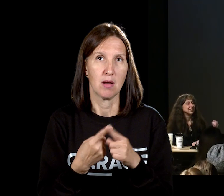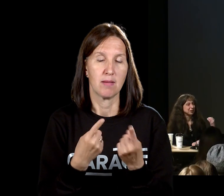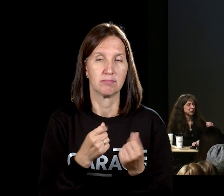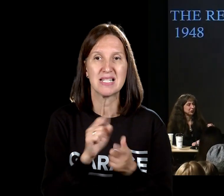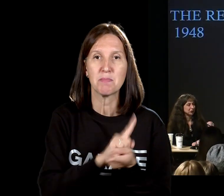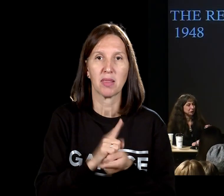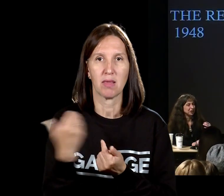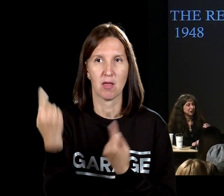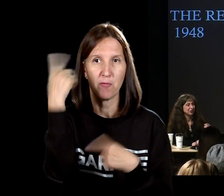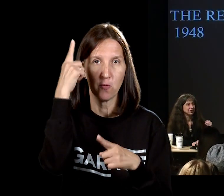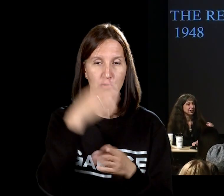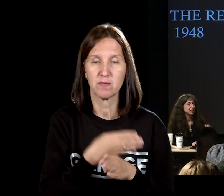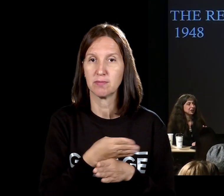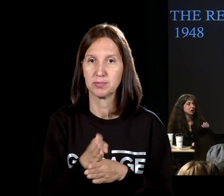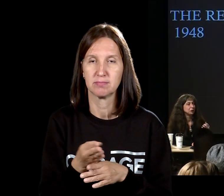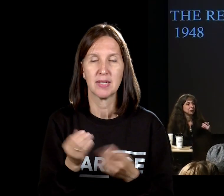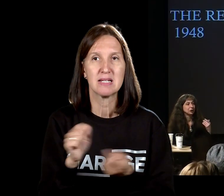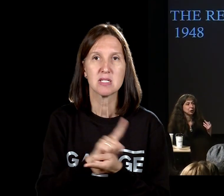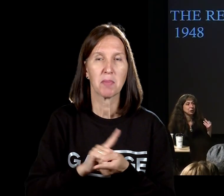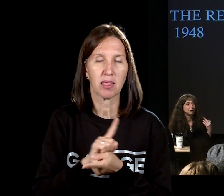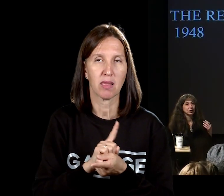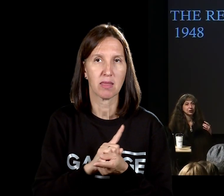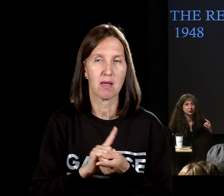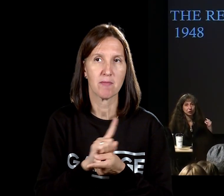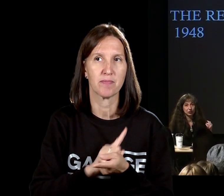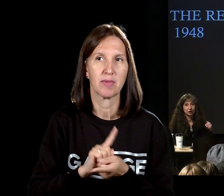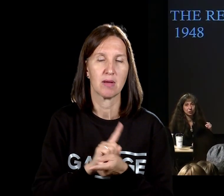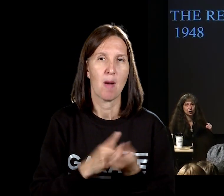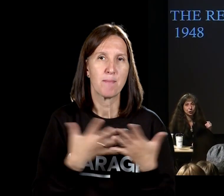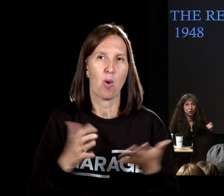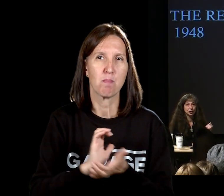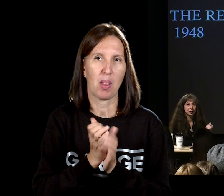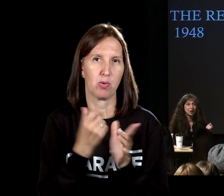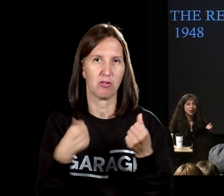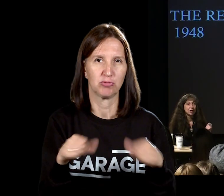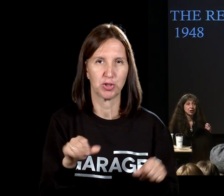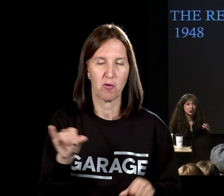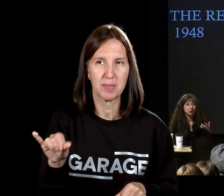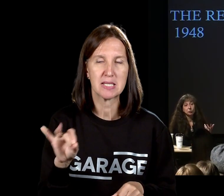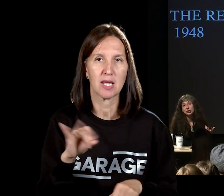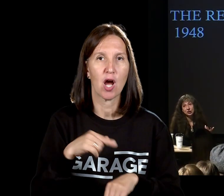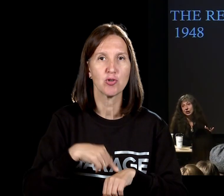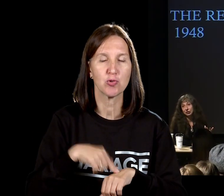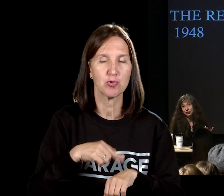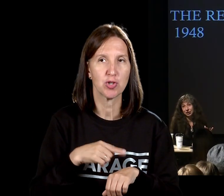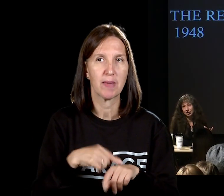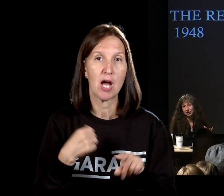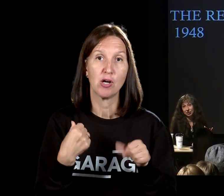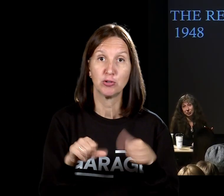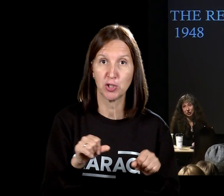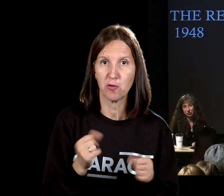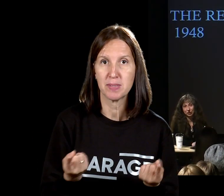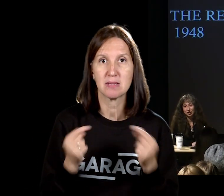живопись, это опять изменение гравитации, это живопись, в которой появляется вот это самое ощущение живописи действия,